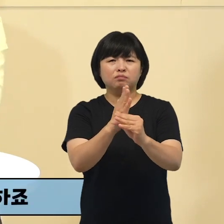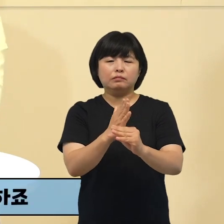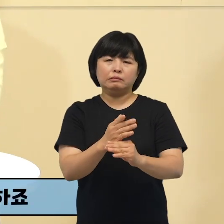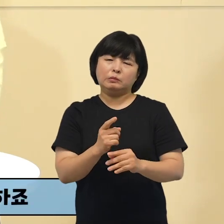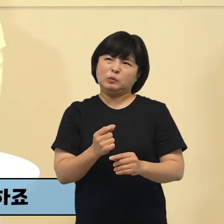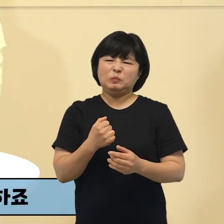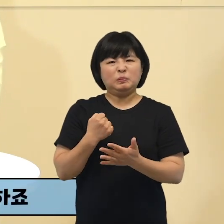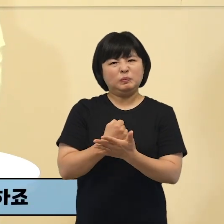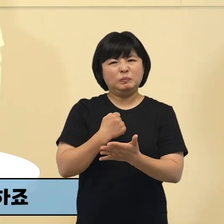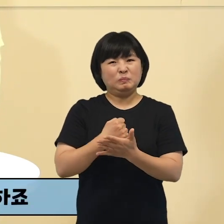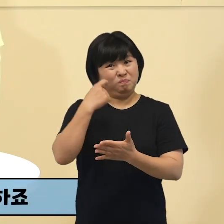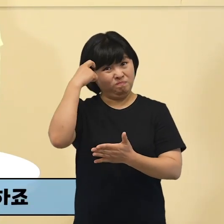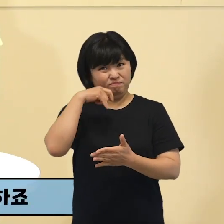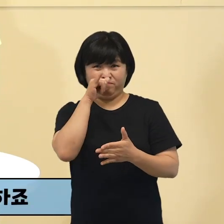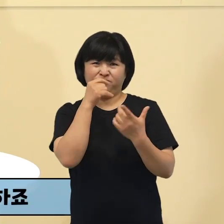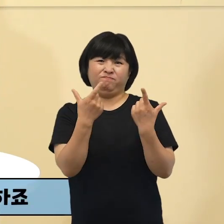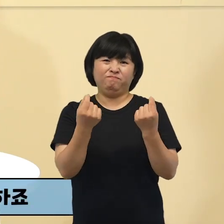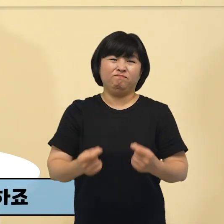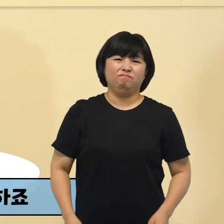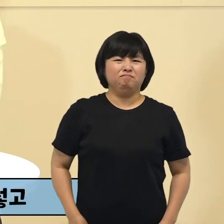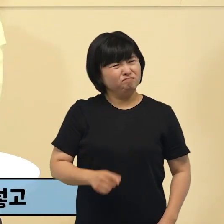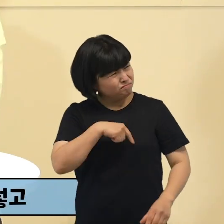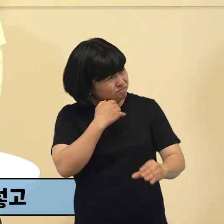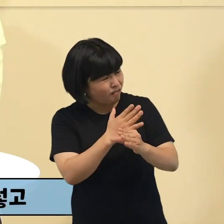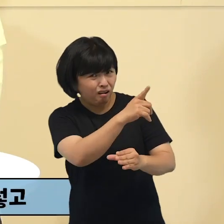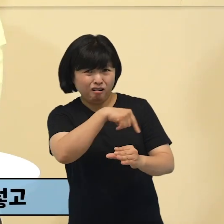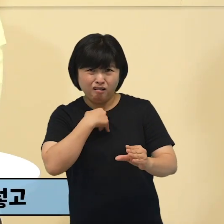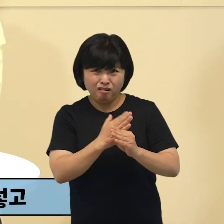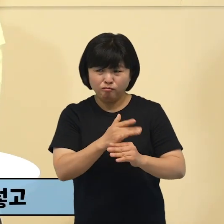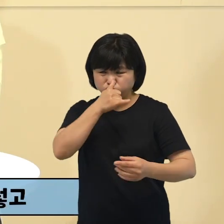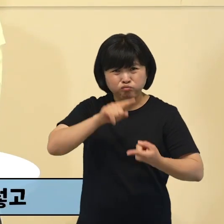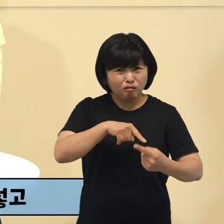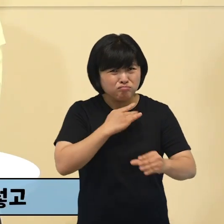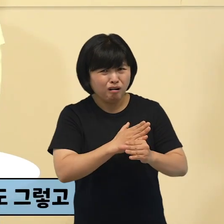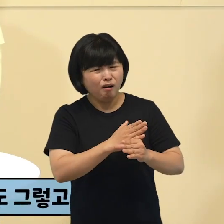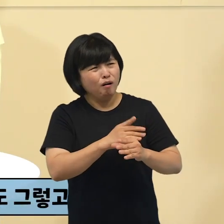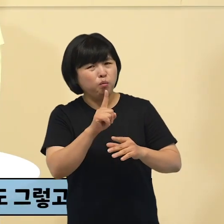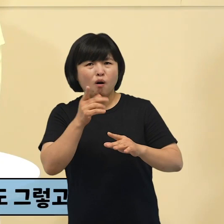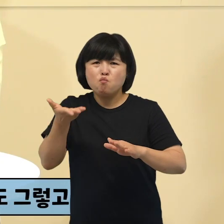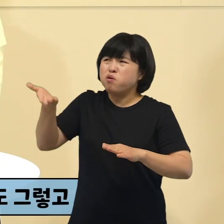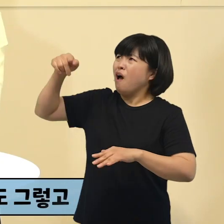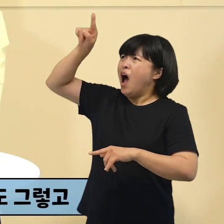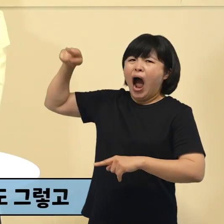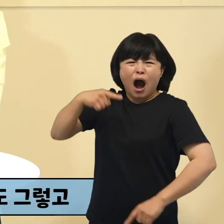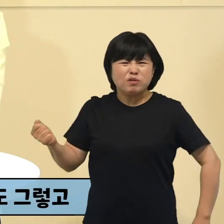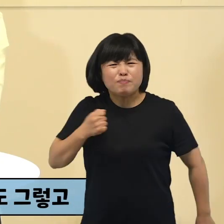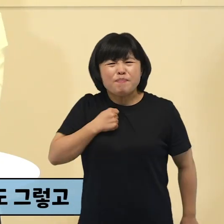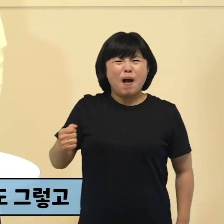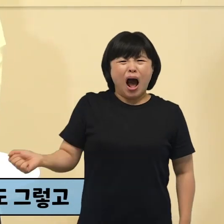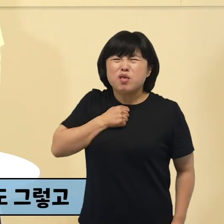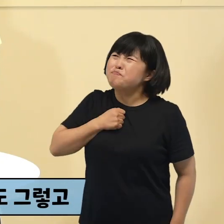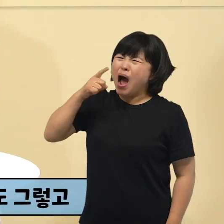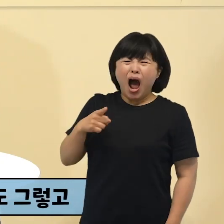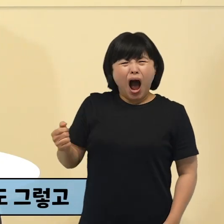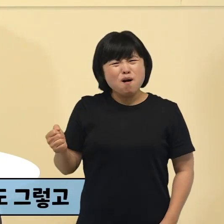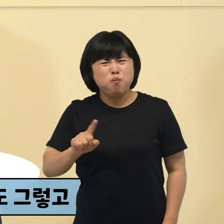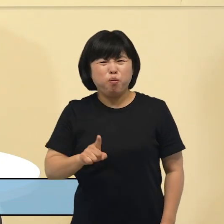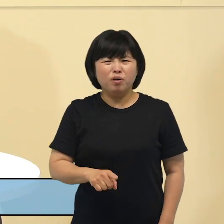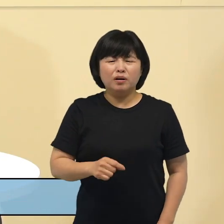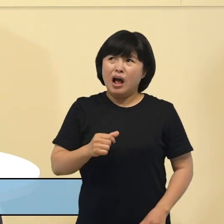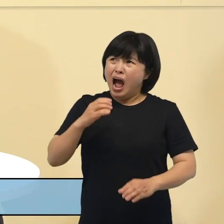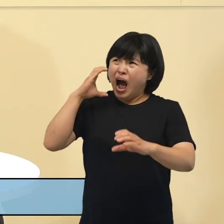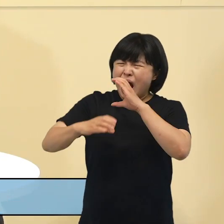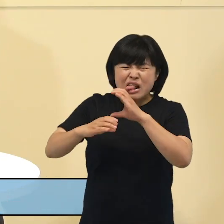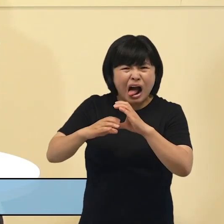하면 좀 서운한 마음이 많이 들긴 하죠. 그렇죠. 그러니까 이기적이라고 하는 것도 그렇고 뭐 윗세대가 좀 답답하다고 하는 것도 그렇고